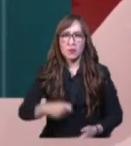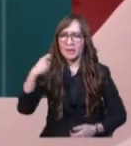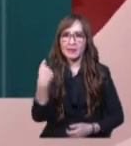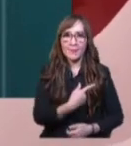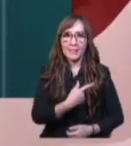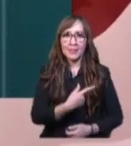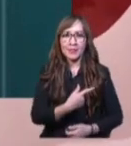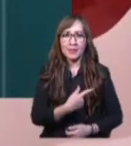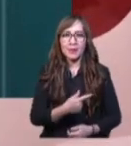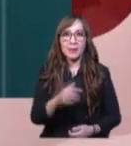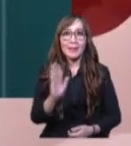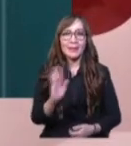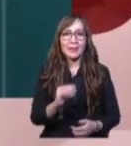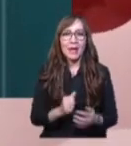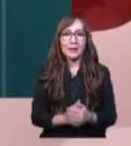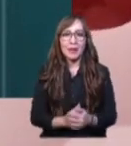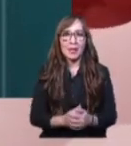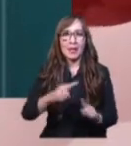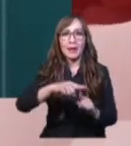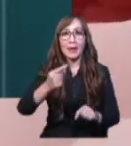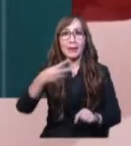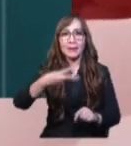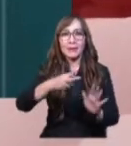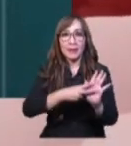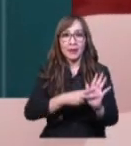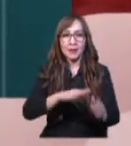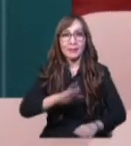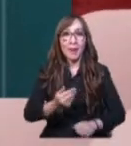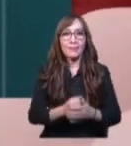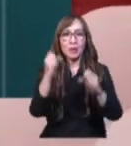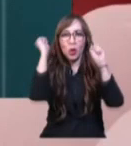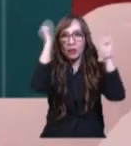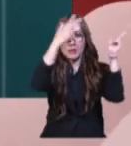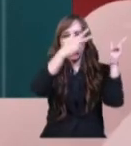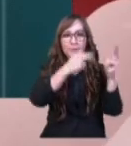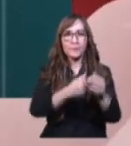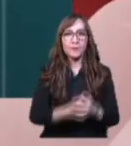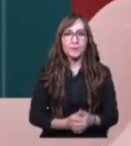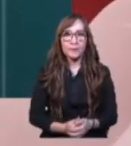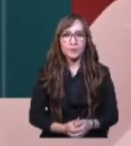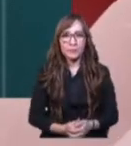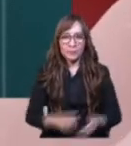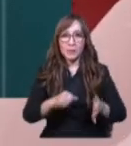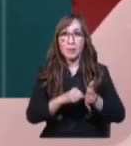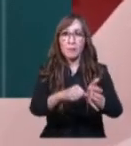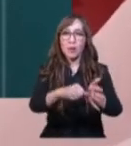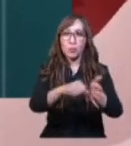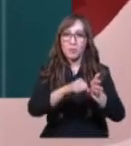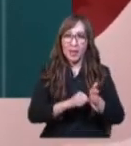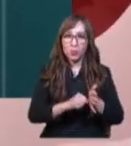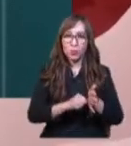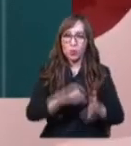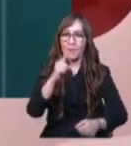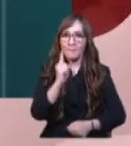begitu cepat, bukan hanya sekali lagi, bukan hanya tren bahkan konteks. Sinergi kolaborasi, gotong royong sudah